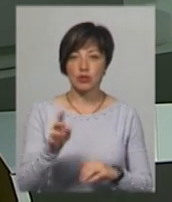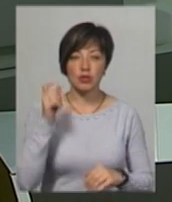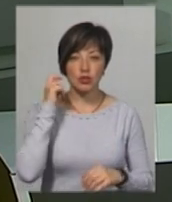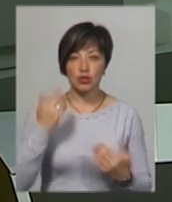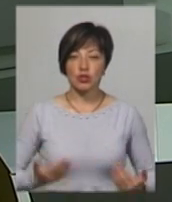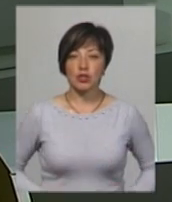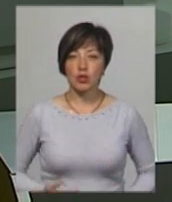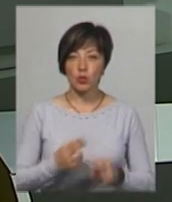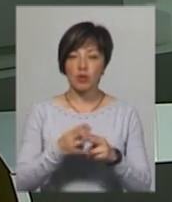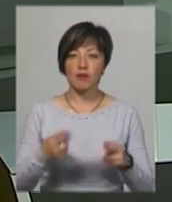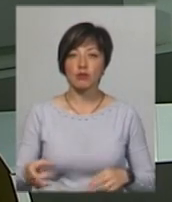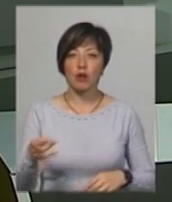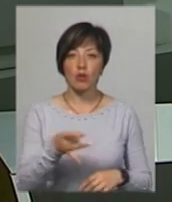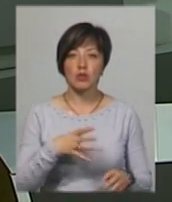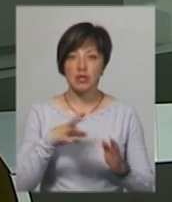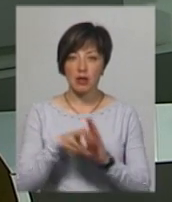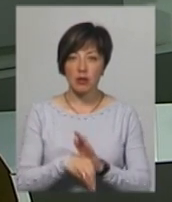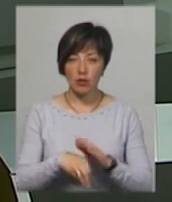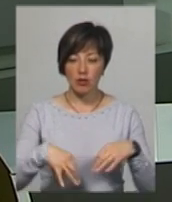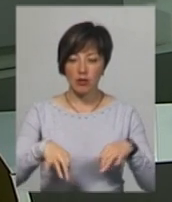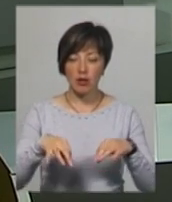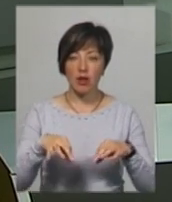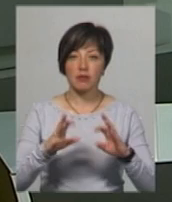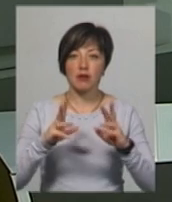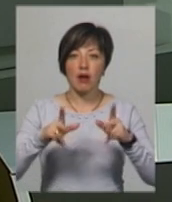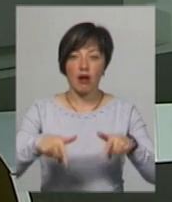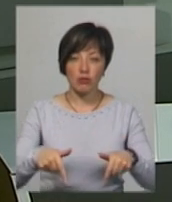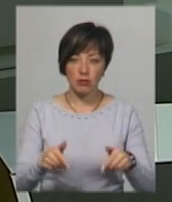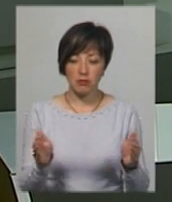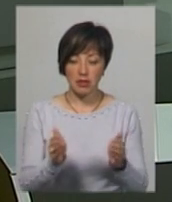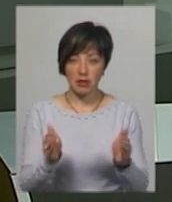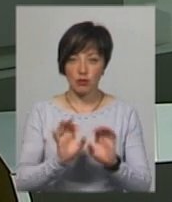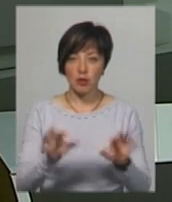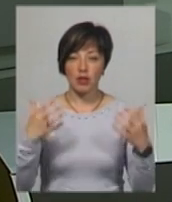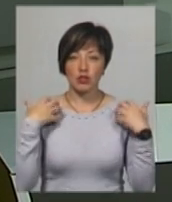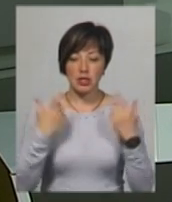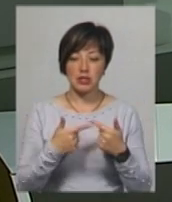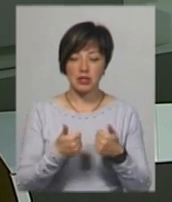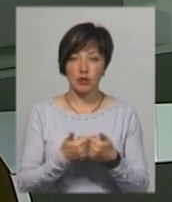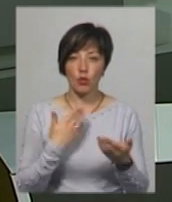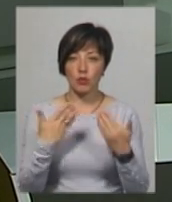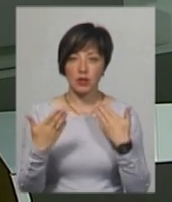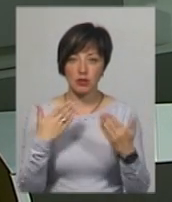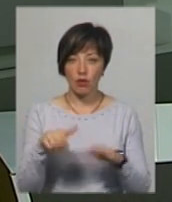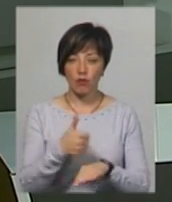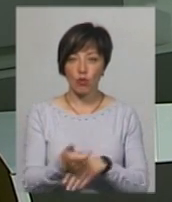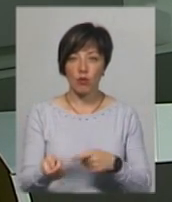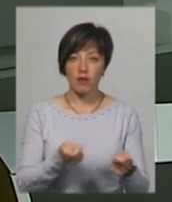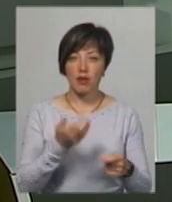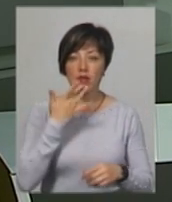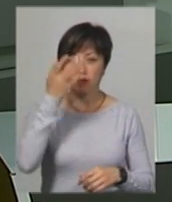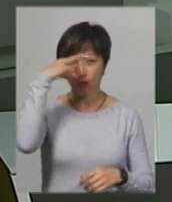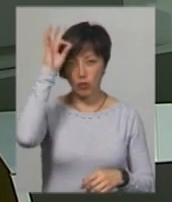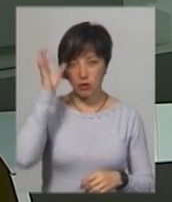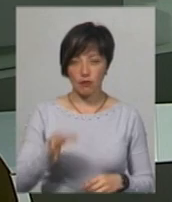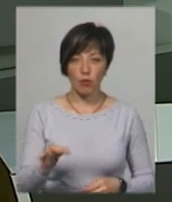64-річний житель Дунаєвецького району загинув під колесами міні-трактору. Про це розповіла начальниця сектору комунікації Головного управління